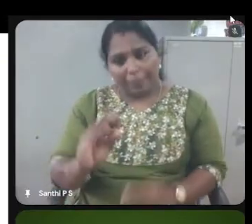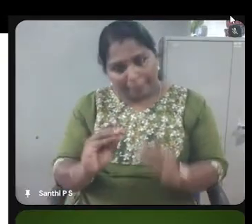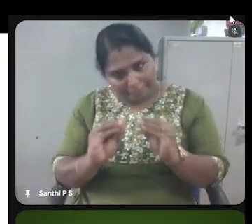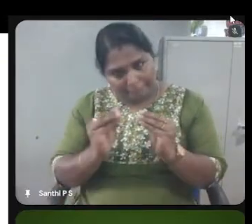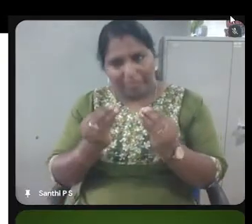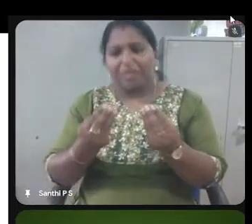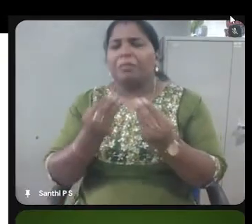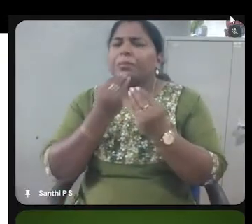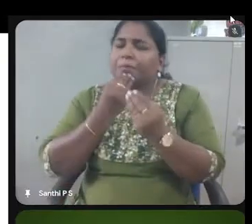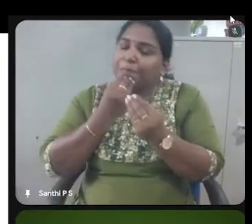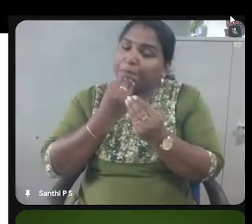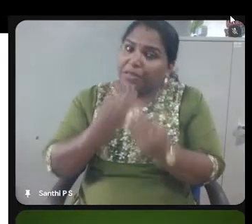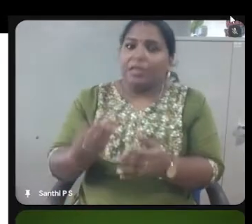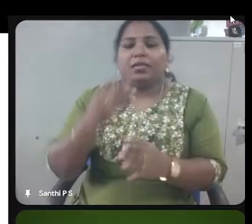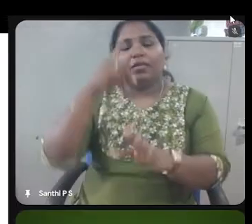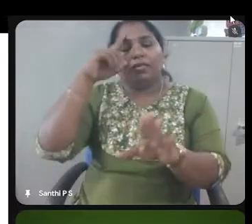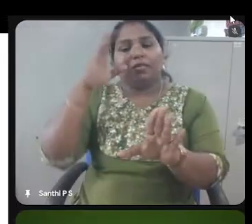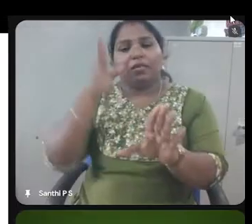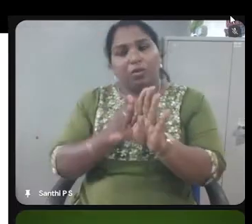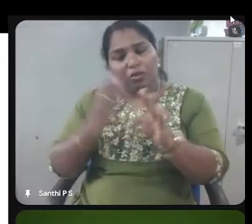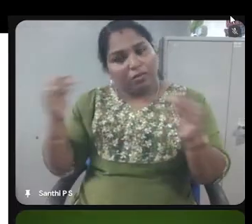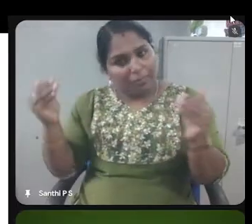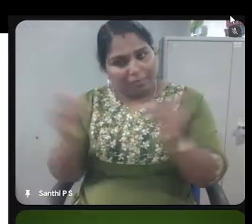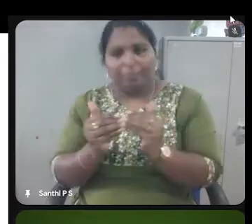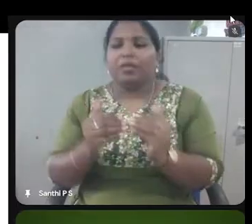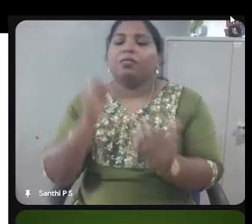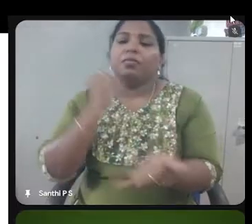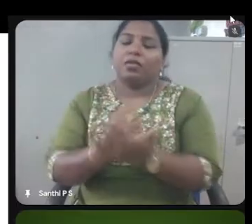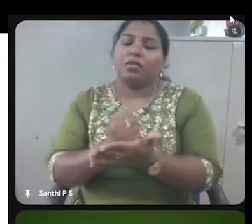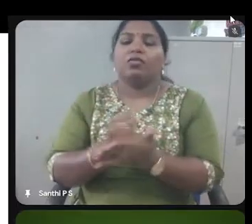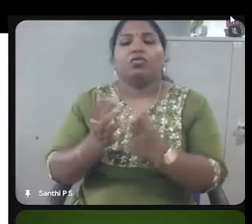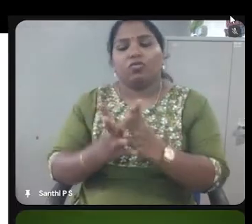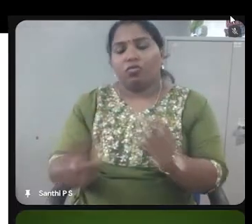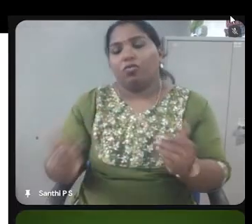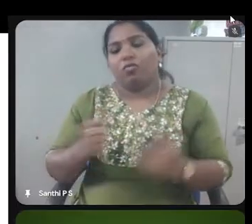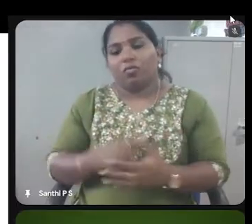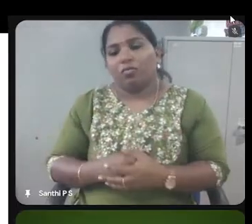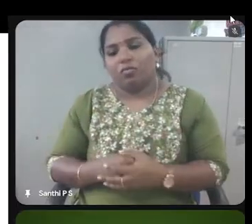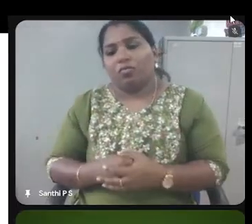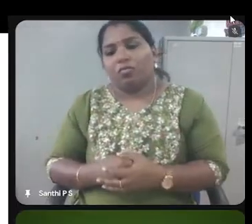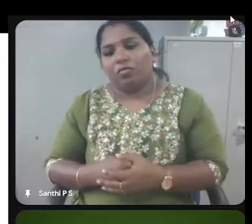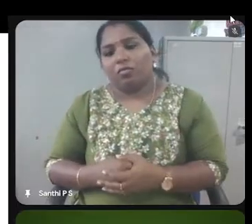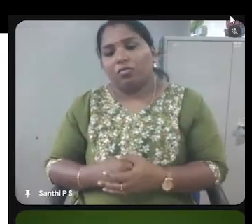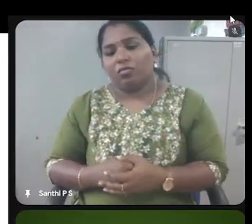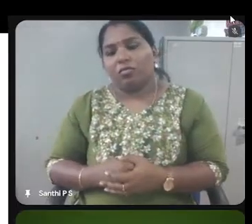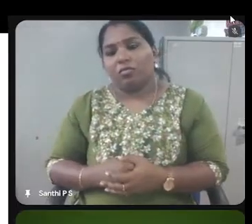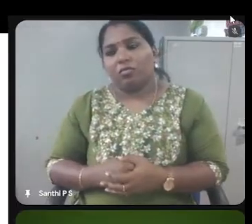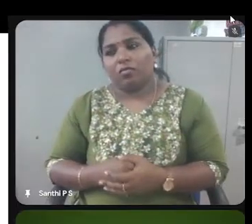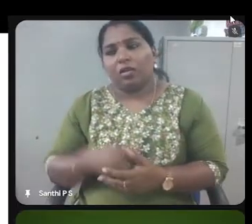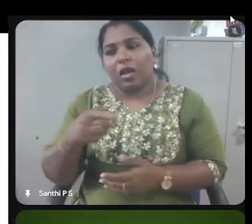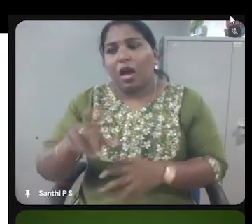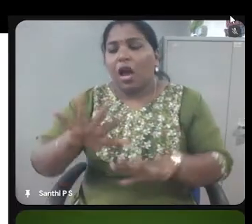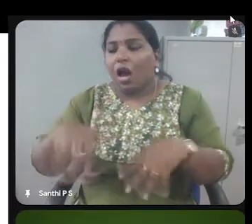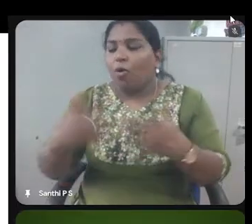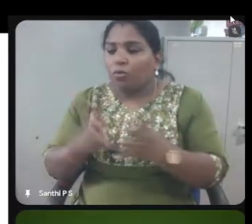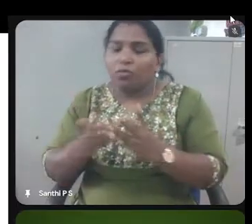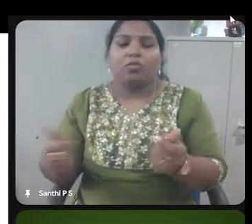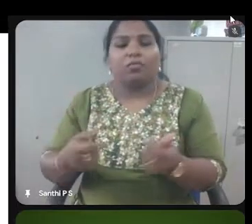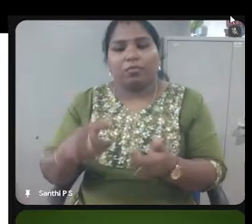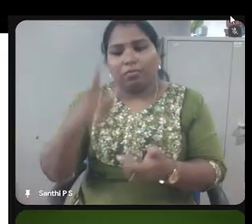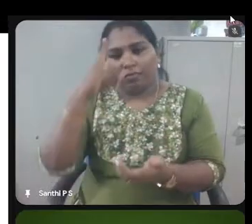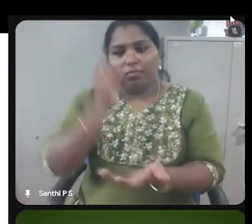പ്ലീസ് കുട്ടിയെ കാണിക്കുക, ഹെൽപ്പ് എടുക്കുക. എന്നാലും എന്ത് ചെയ്യാൻ പറ്റുമെന്നുള്ളത് ചെയ്യാൻ പറ്റും.